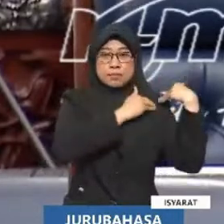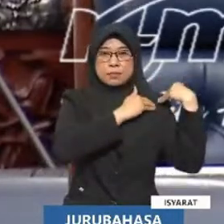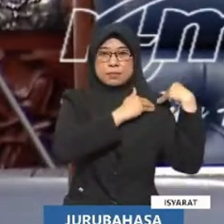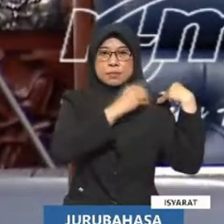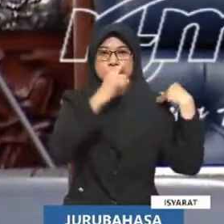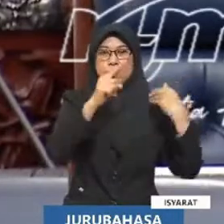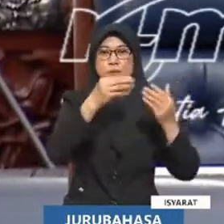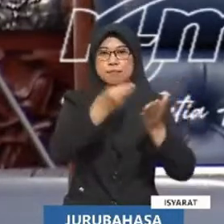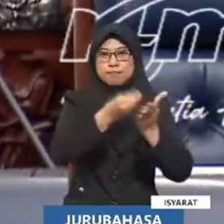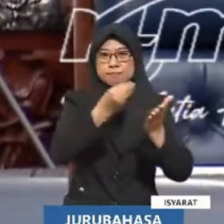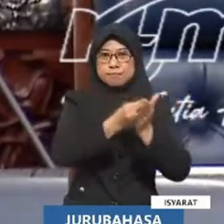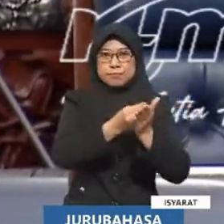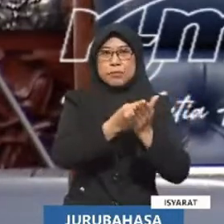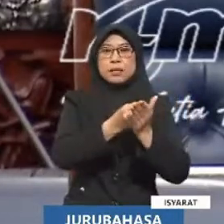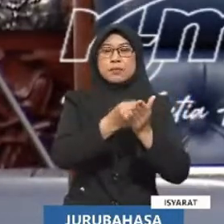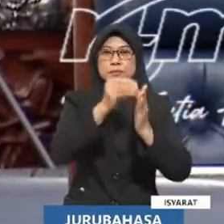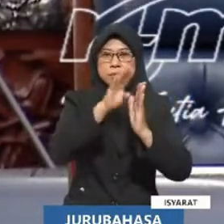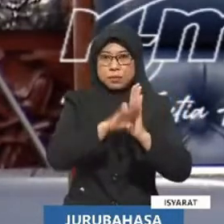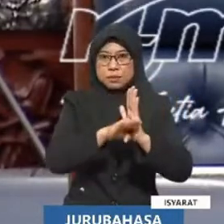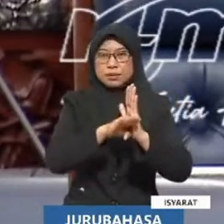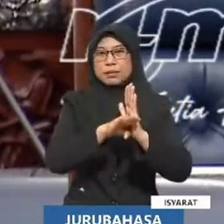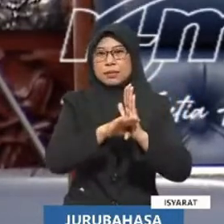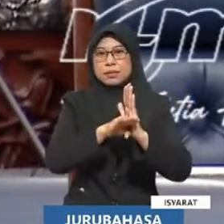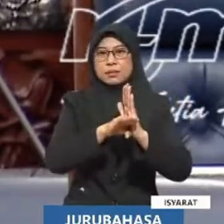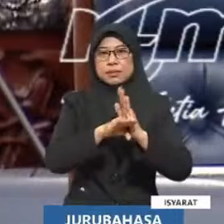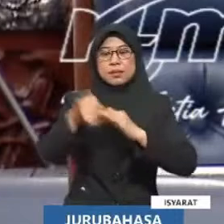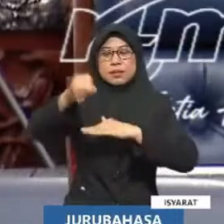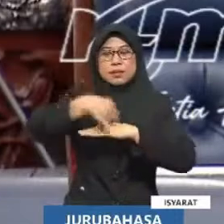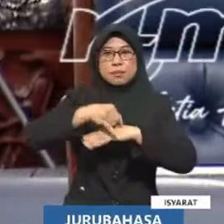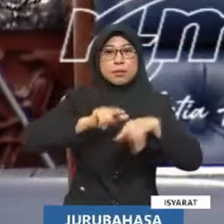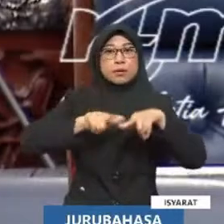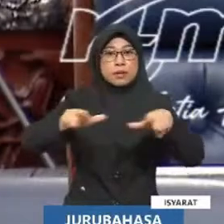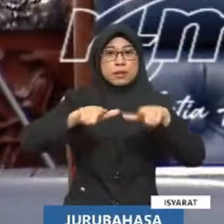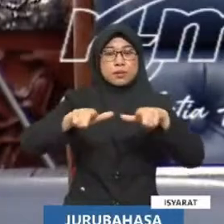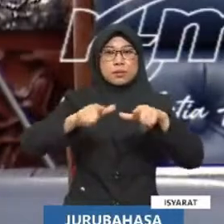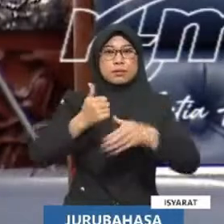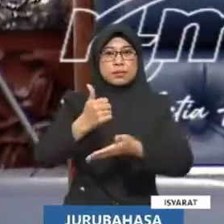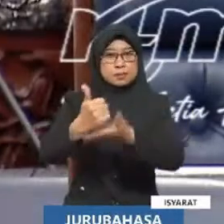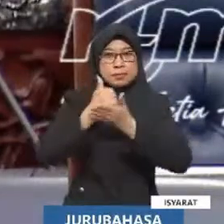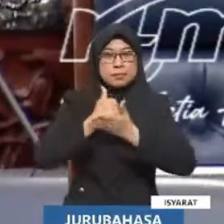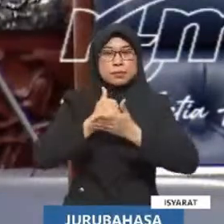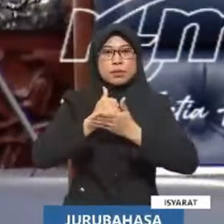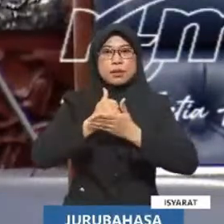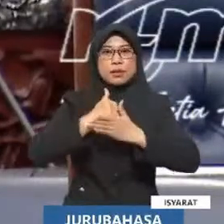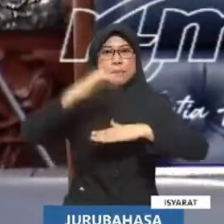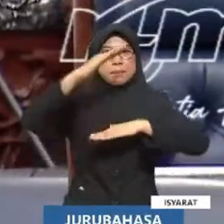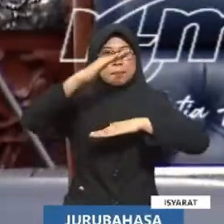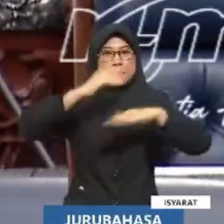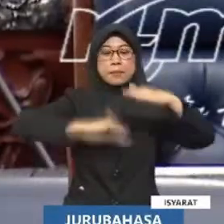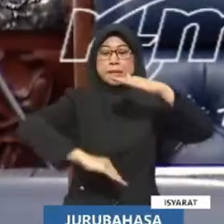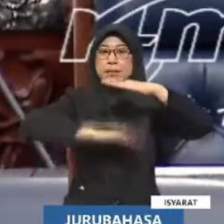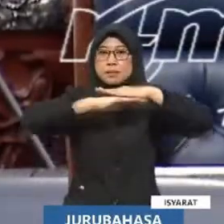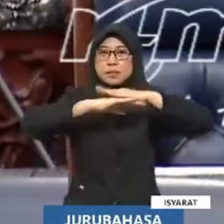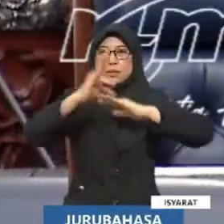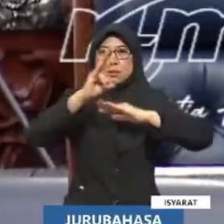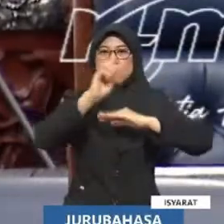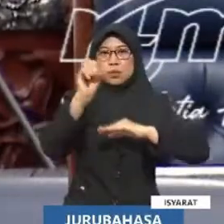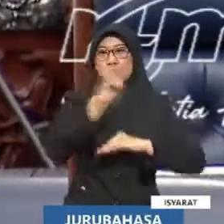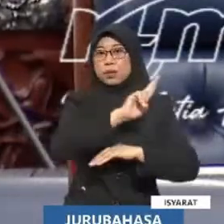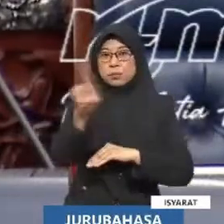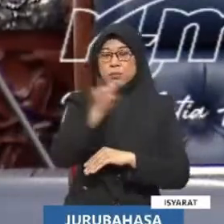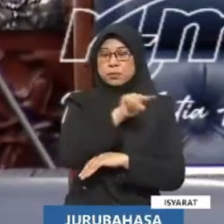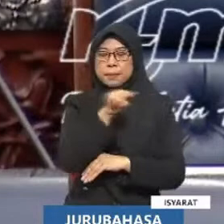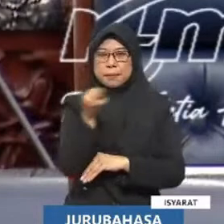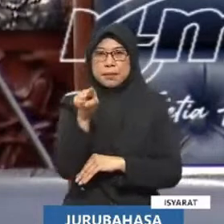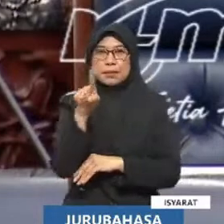sebagian cost logistik untuk mengimport bahan mentah kayu ke Malaysia bantuan maksimum tahunan adalah diantara Rp70.000